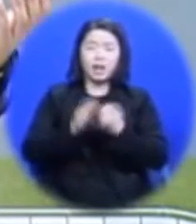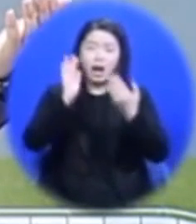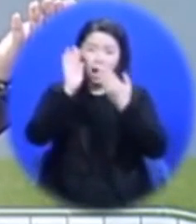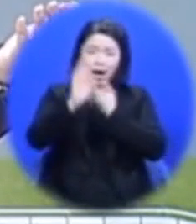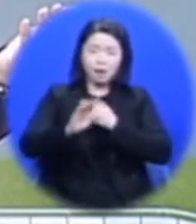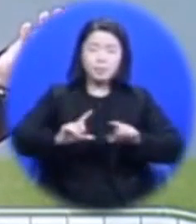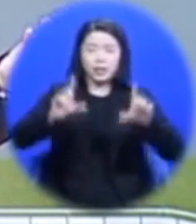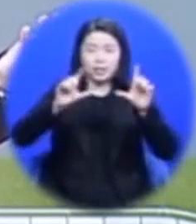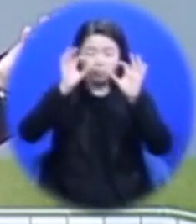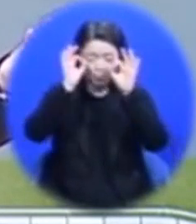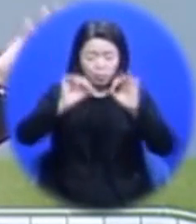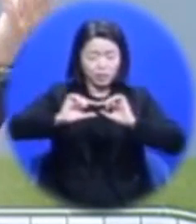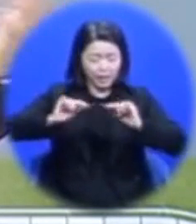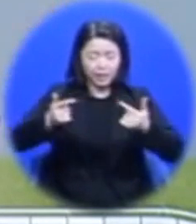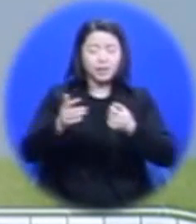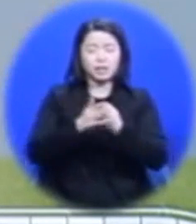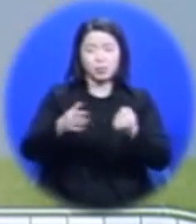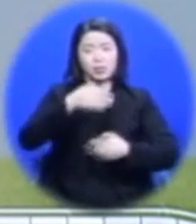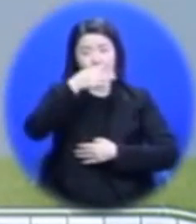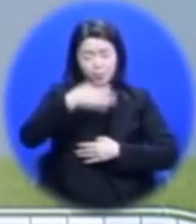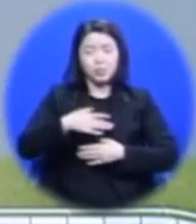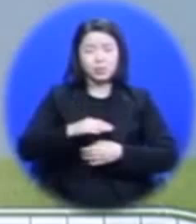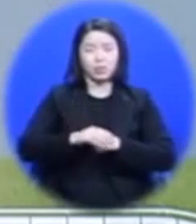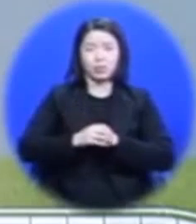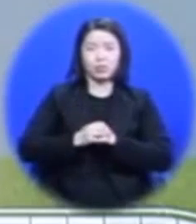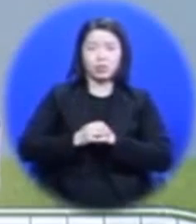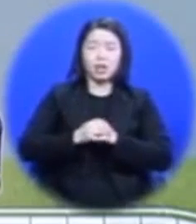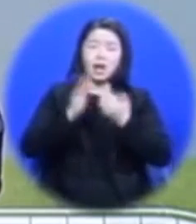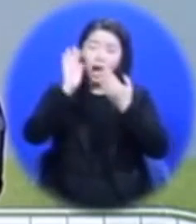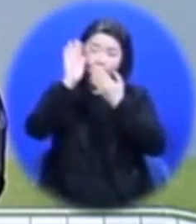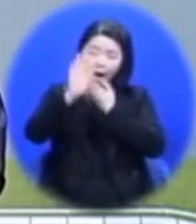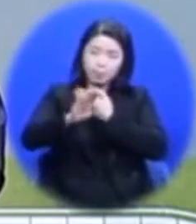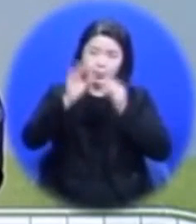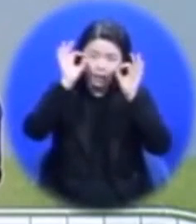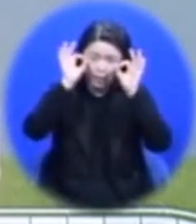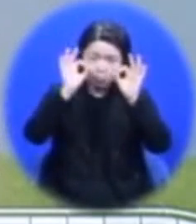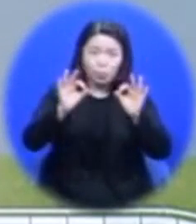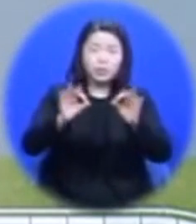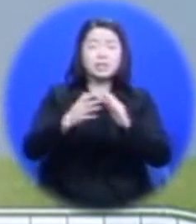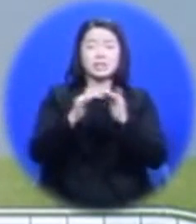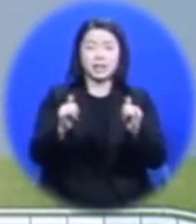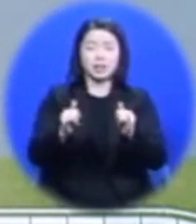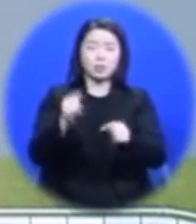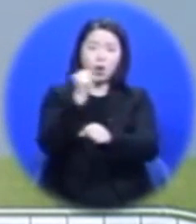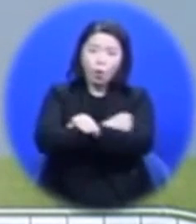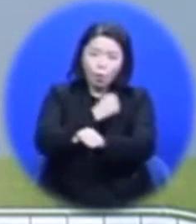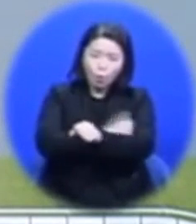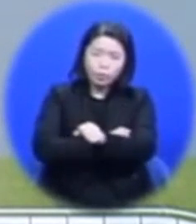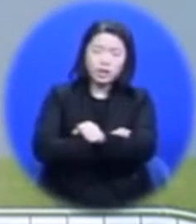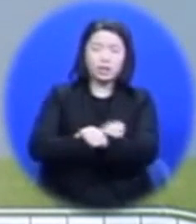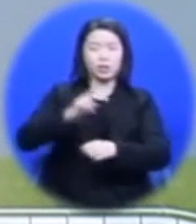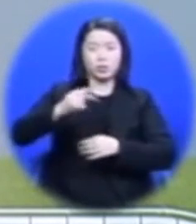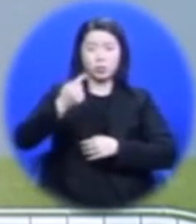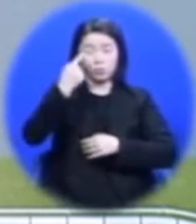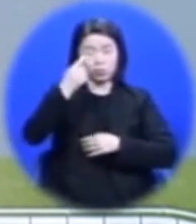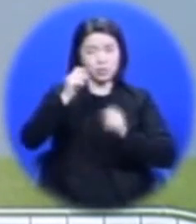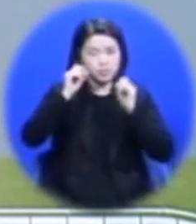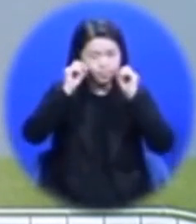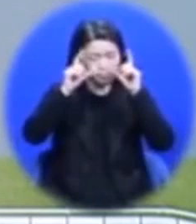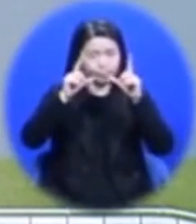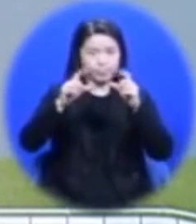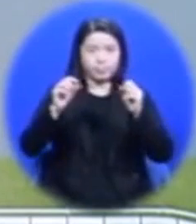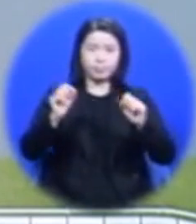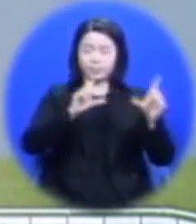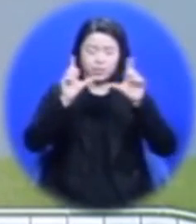앞날이 안 보이니까 힘든 거죠. 앞날이 안 보여. 앞날이 보이는 사람은 고생스러워도 눈이 살아 있습니다.